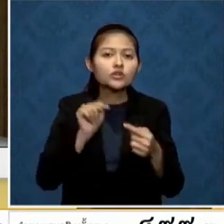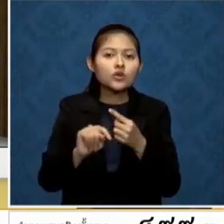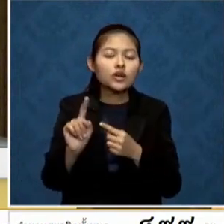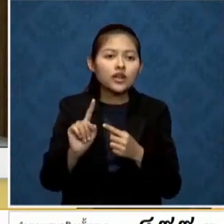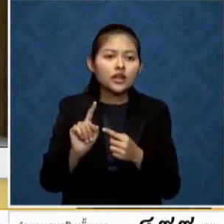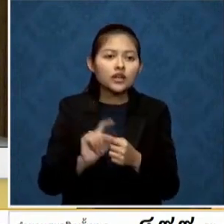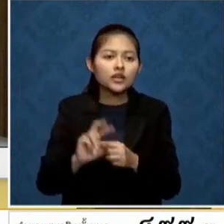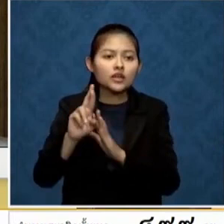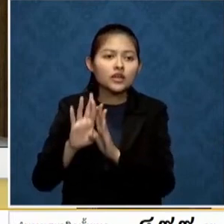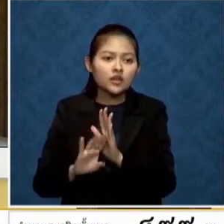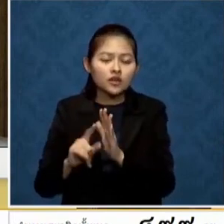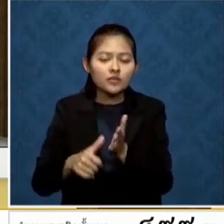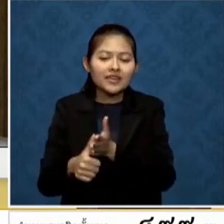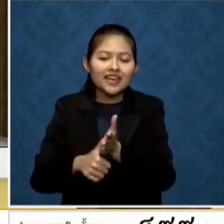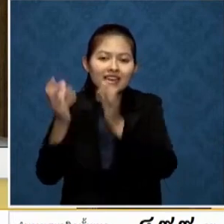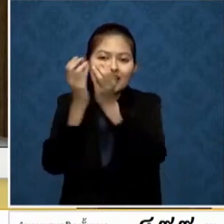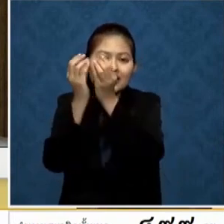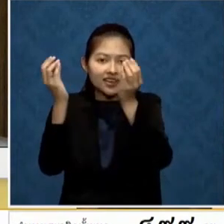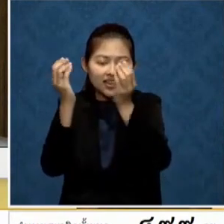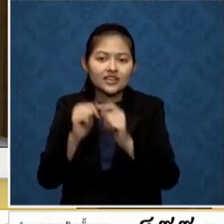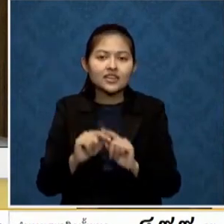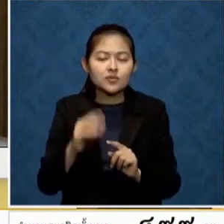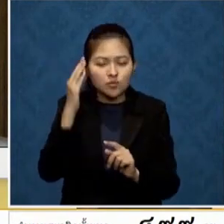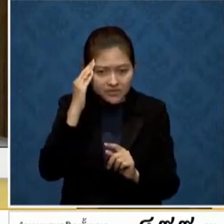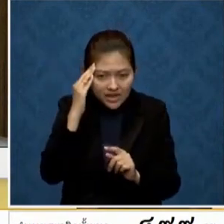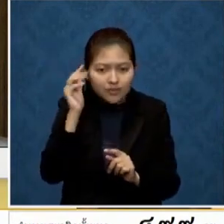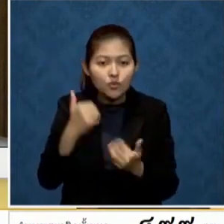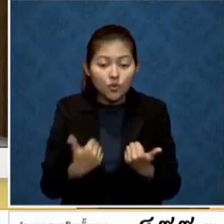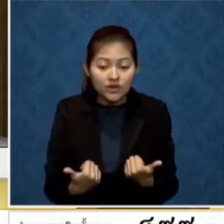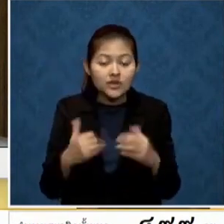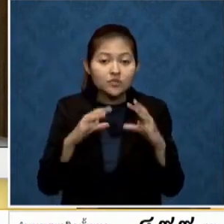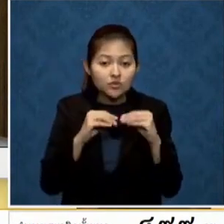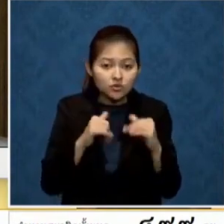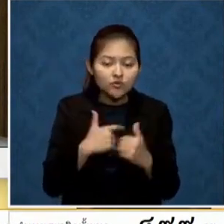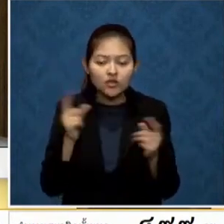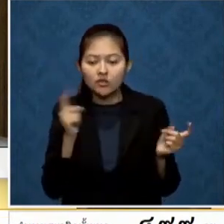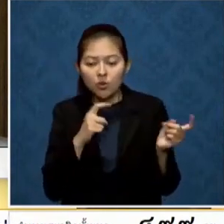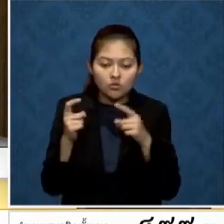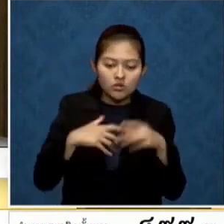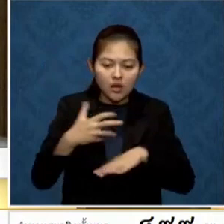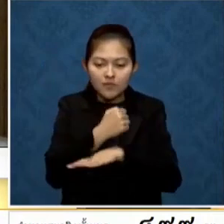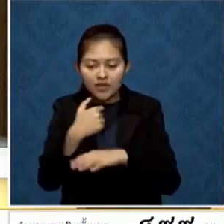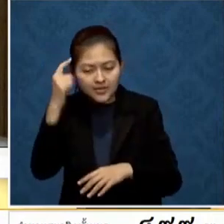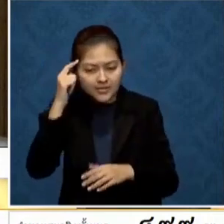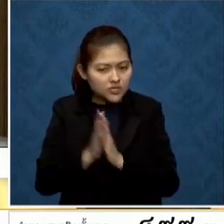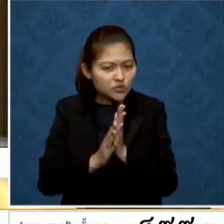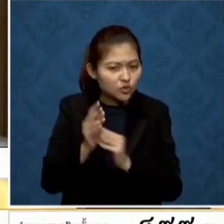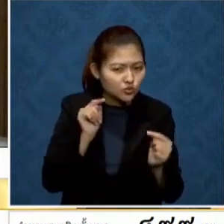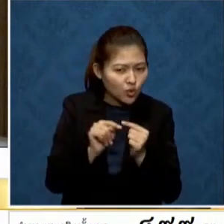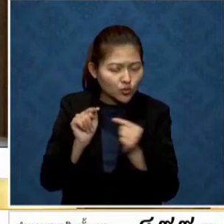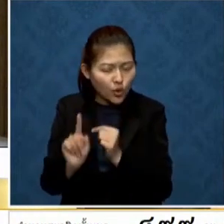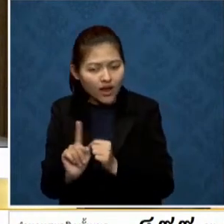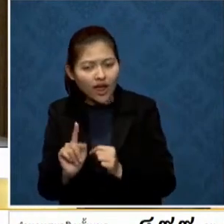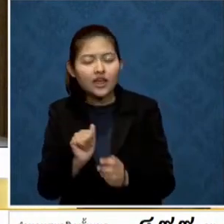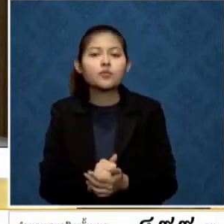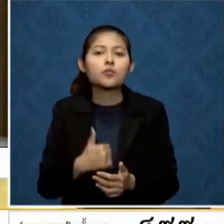ระดับการแก้ไขรัฐธรรมนูญดังนั้นผมทราบดีครับว่าเวทีวันนี้ไม่ได้เป็นเวทีในการถกเถียงว่าอำนาจนี้มันสมเหตุสมผลหรือไม่และผมก็เข้า